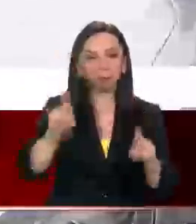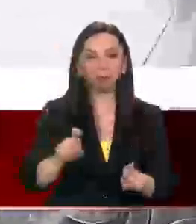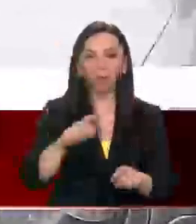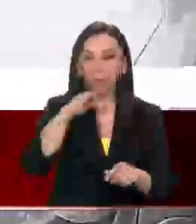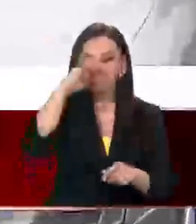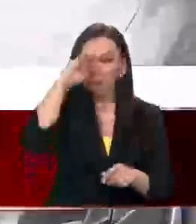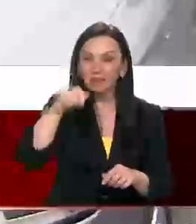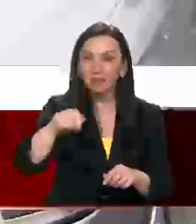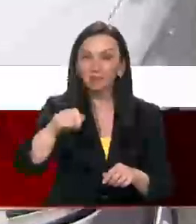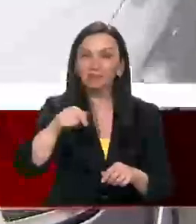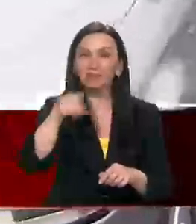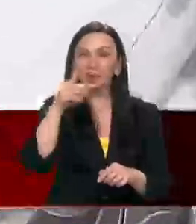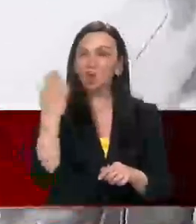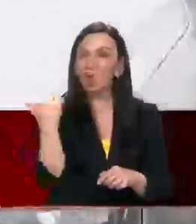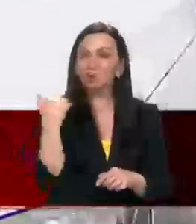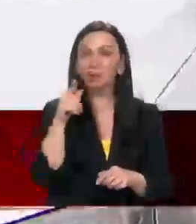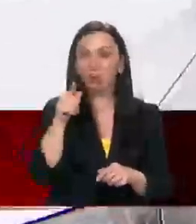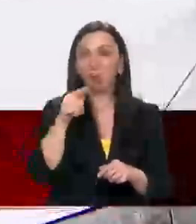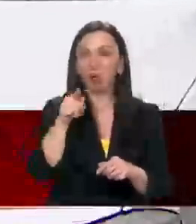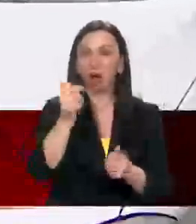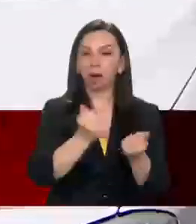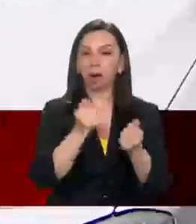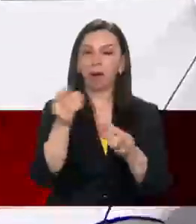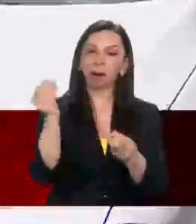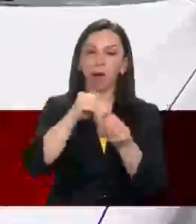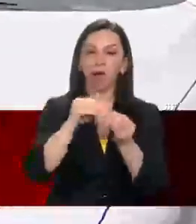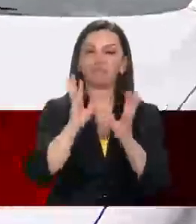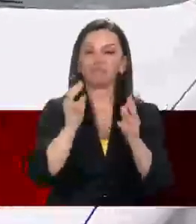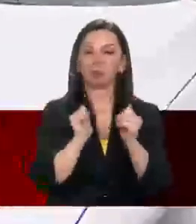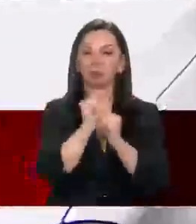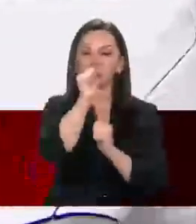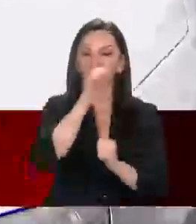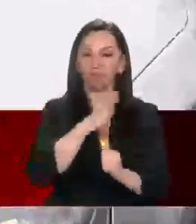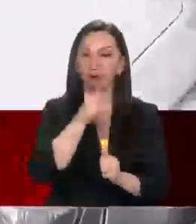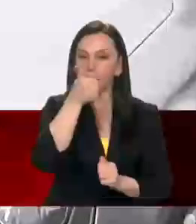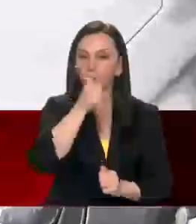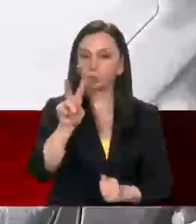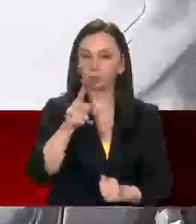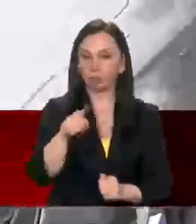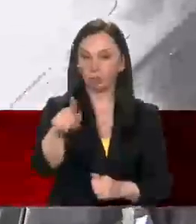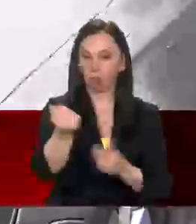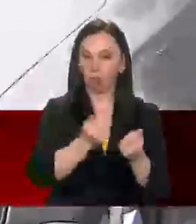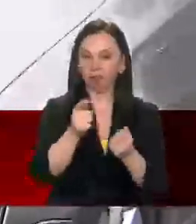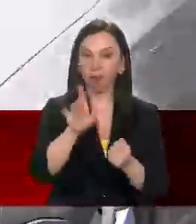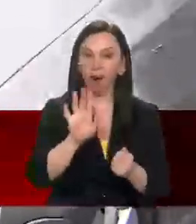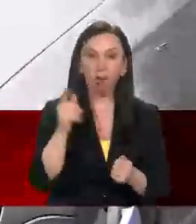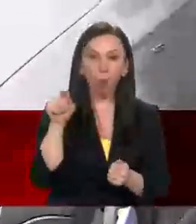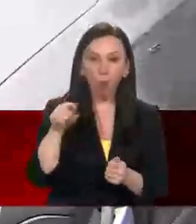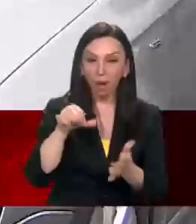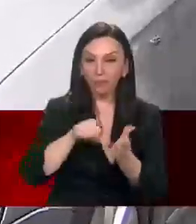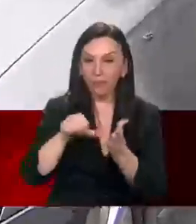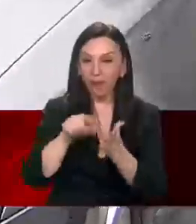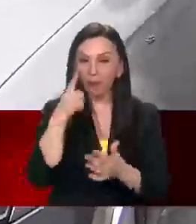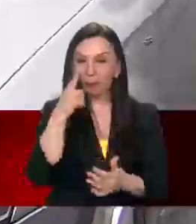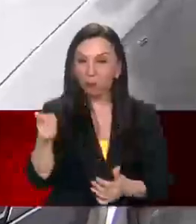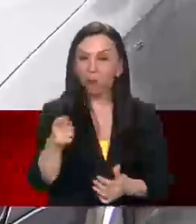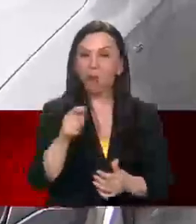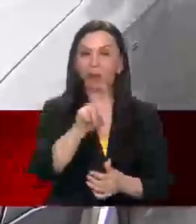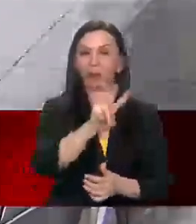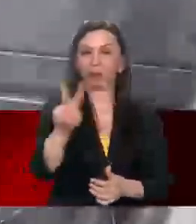bayram arifesinde yaşanacağını söylüyorlar. Bakın şu anda bu arabanın fiyatı 620 bin lira ama o dediğim tarihte beklenen fiyat